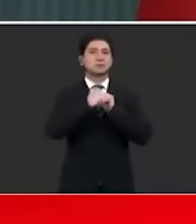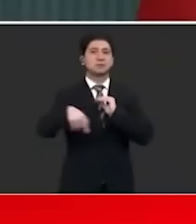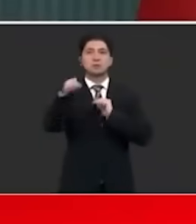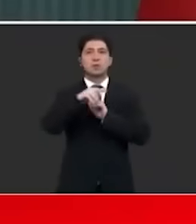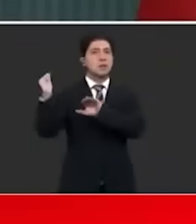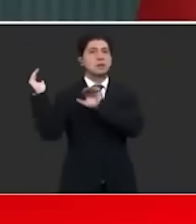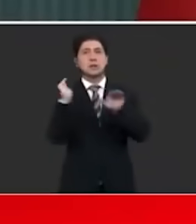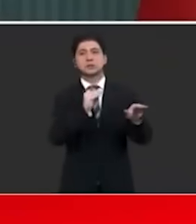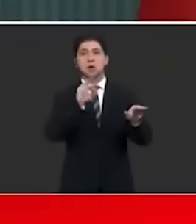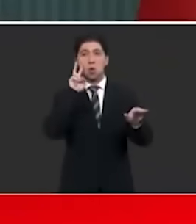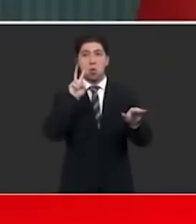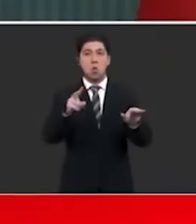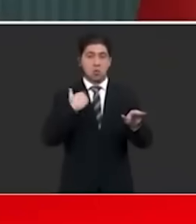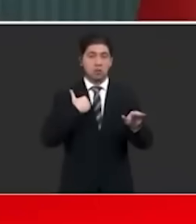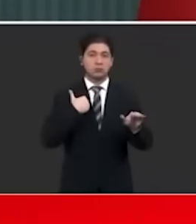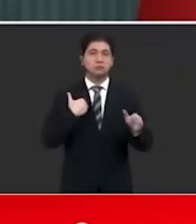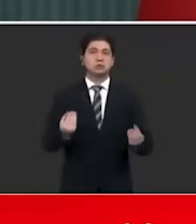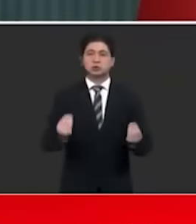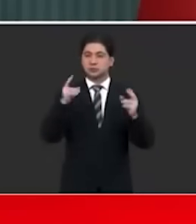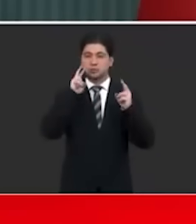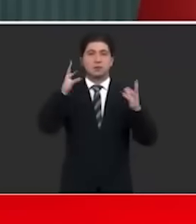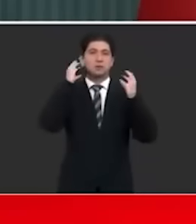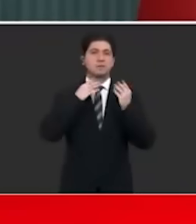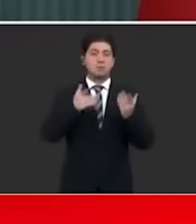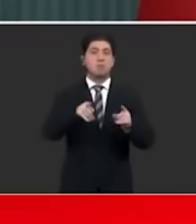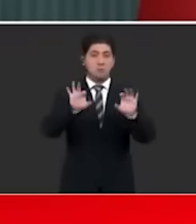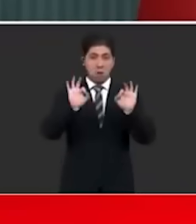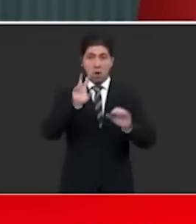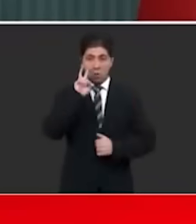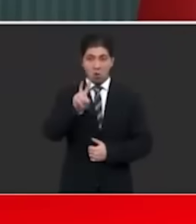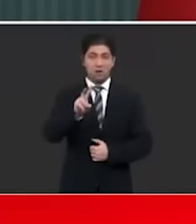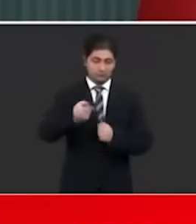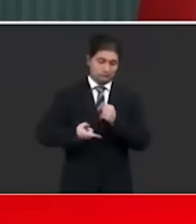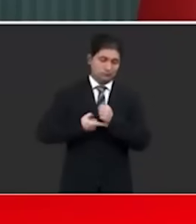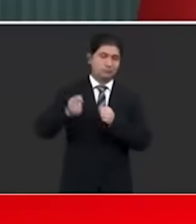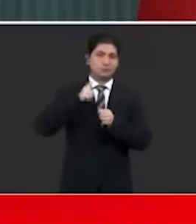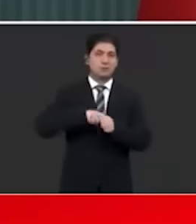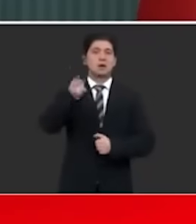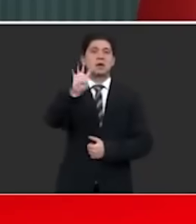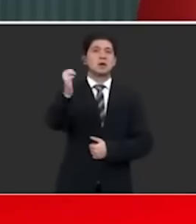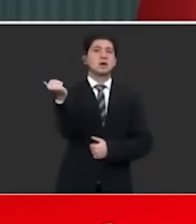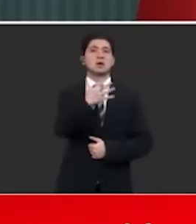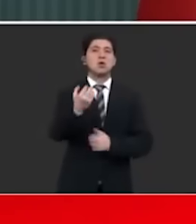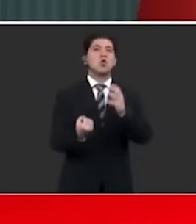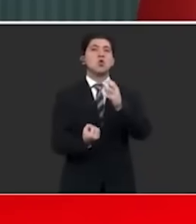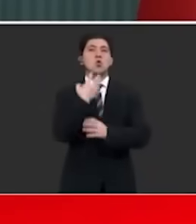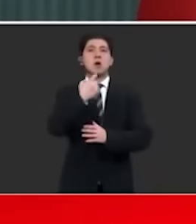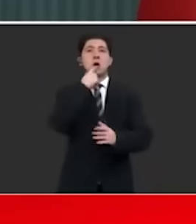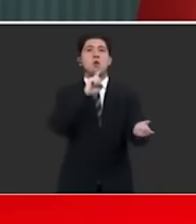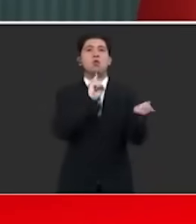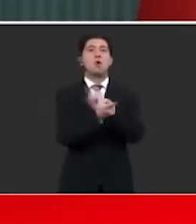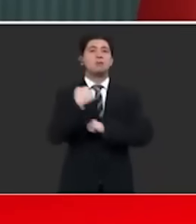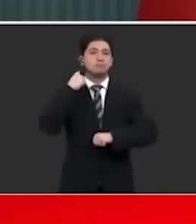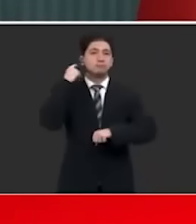de ortaya koymuştuk. Bu vesileyle geçen hafta 40. kuruluş yıl dönümünü